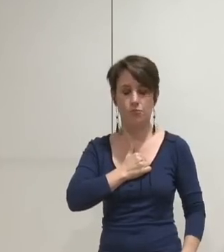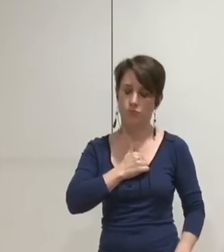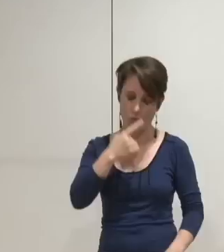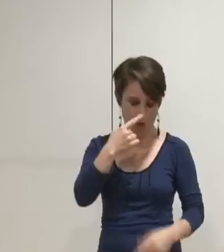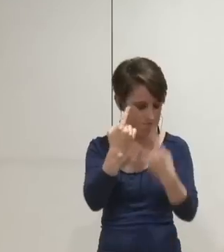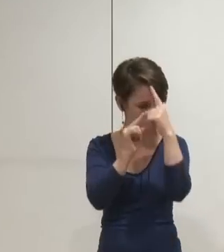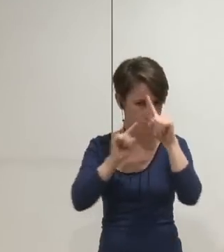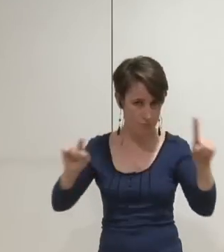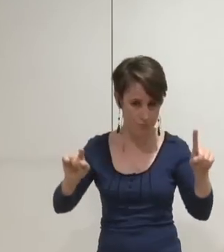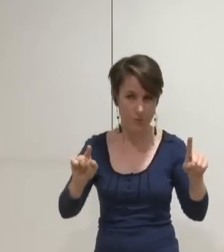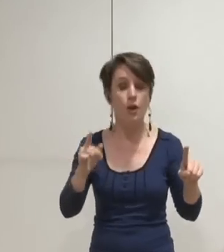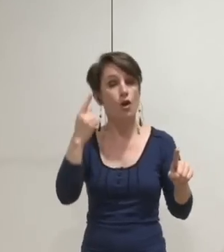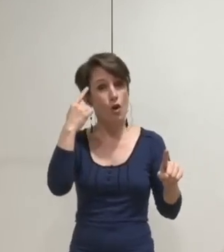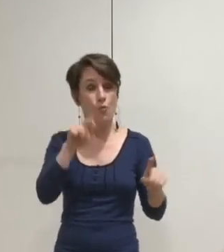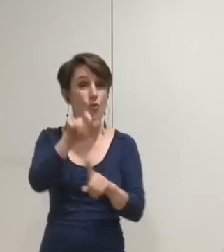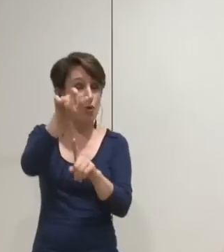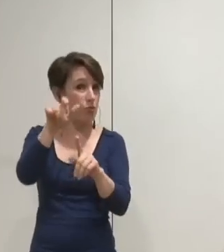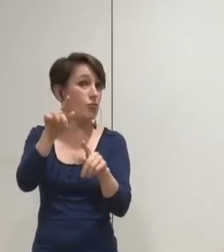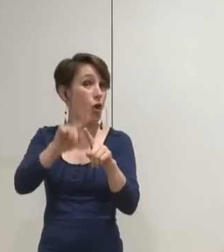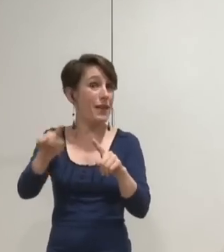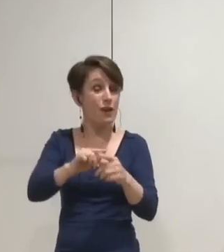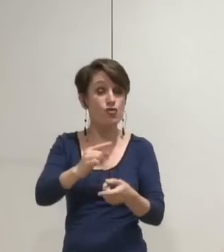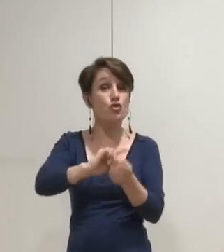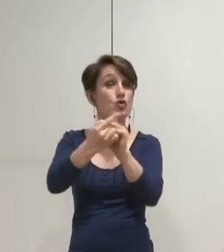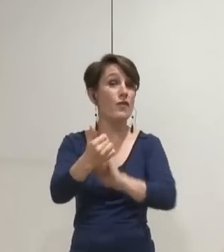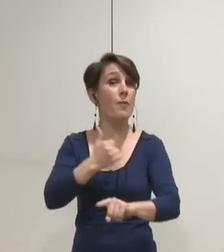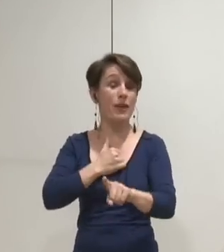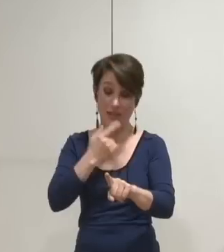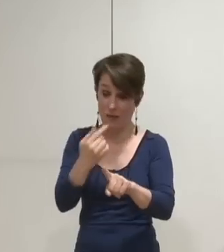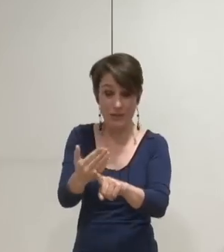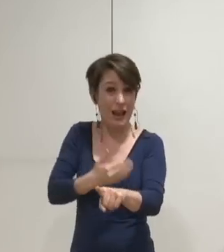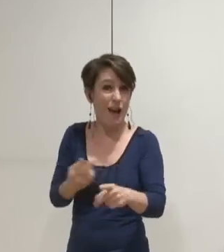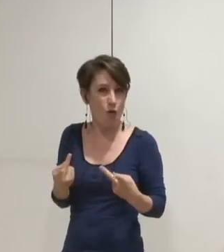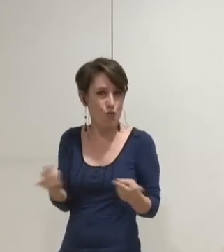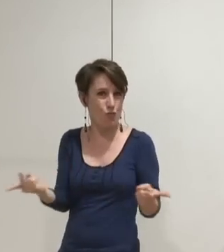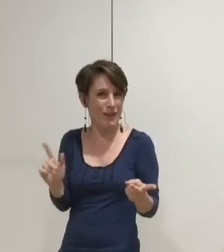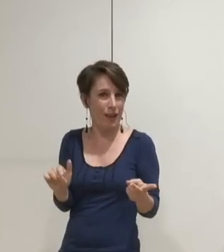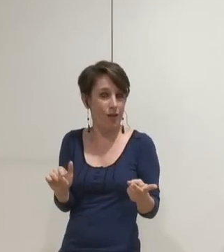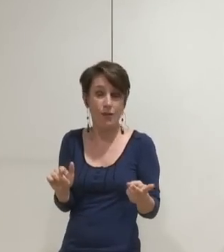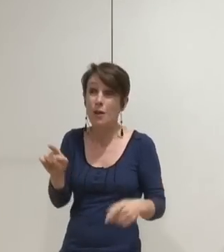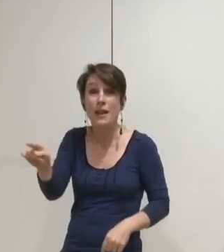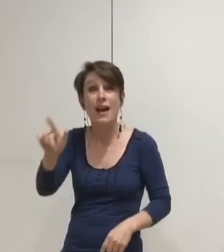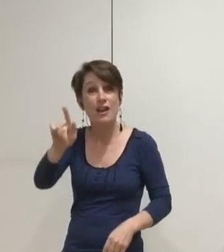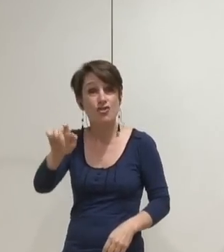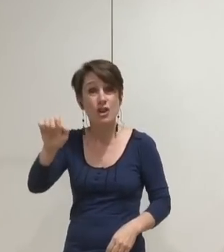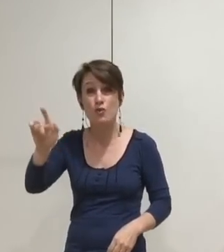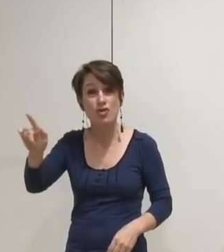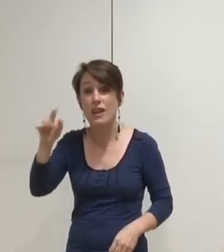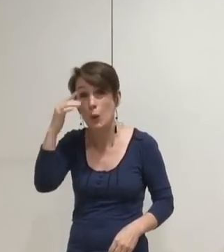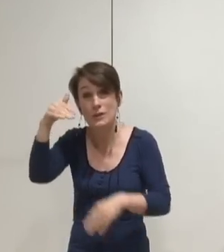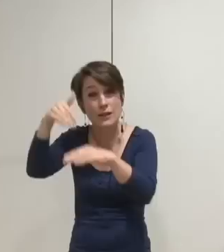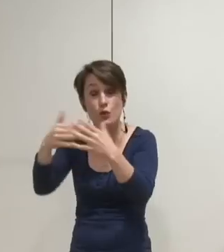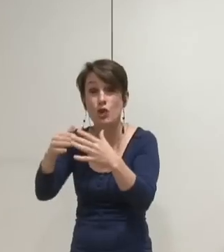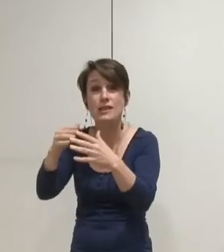déjà pour privatiser quelque chose il faut que la chose qu'on privatise soit publique or GEG et ça tout le monde le sait pertinemment est une société d'économie